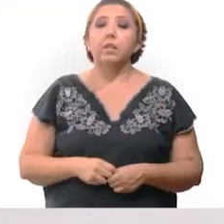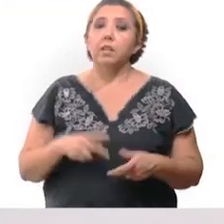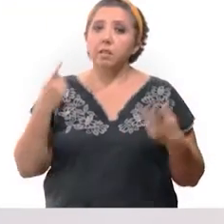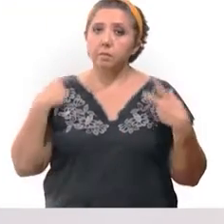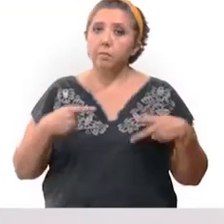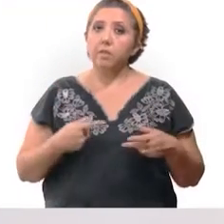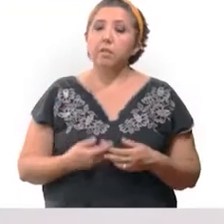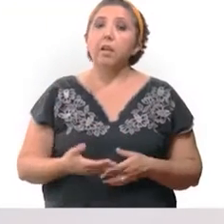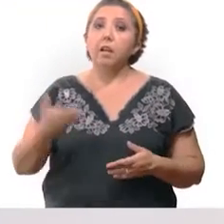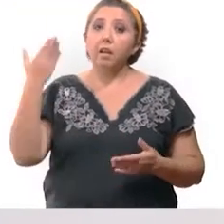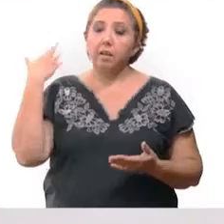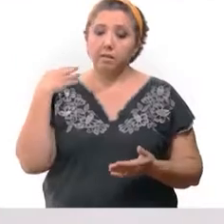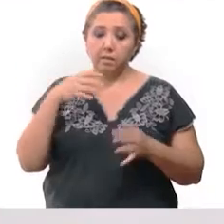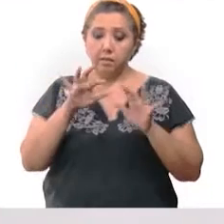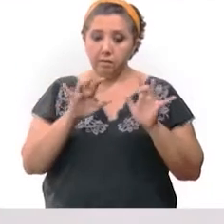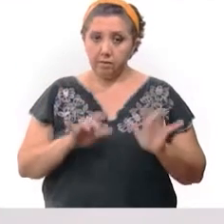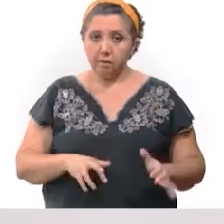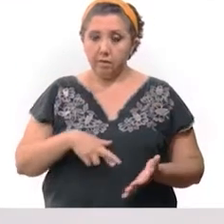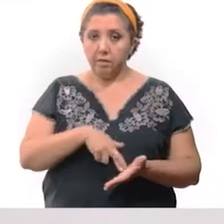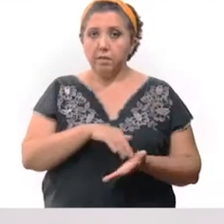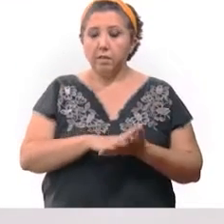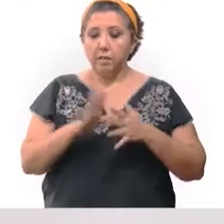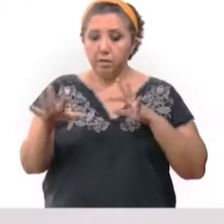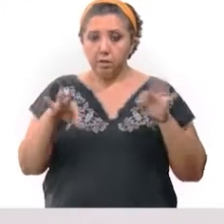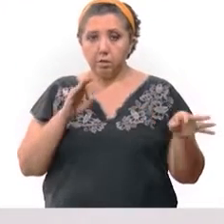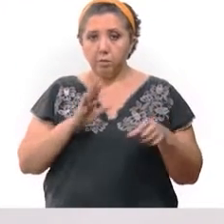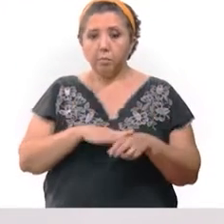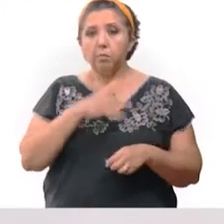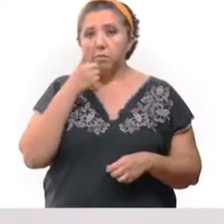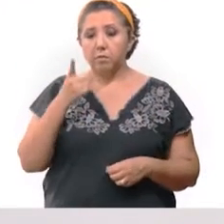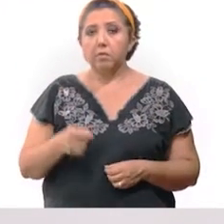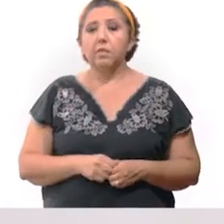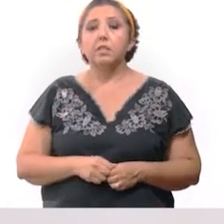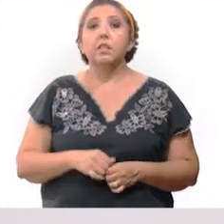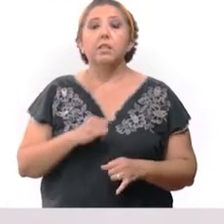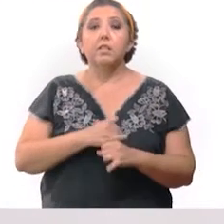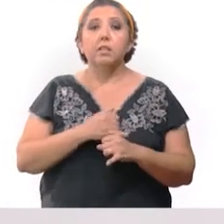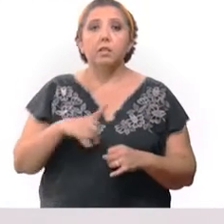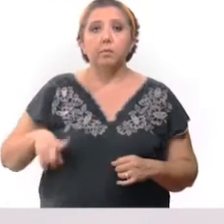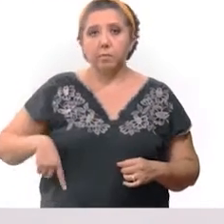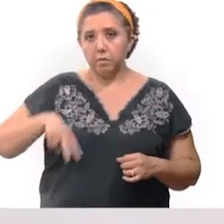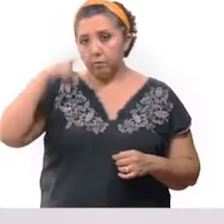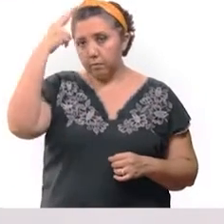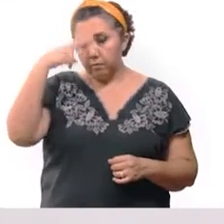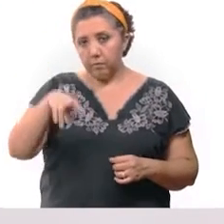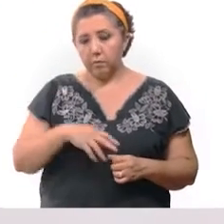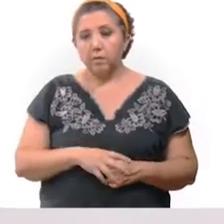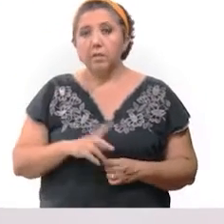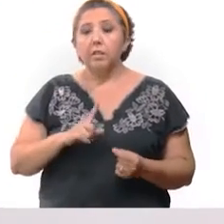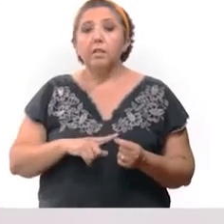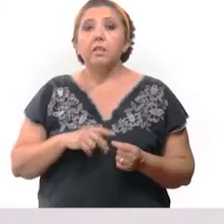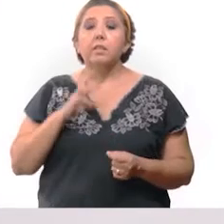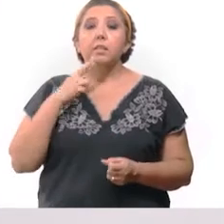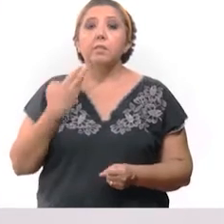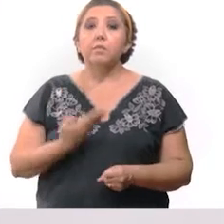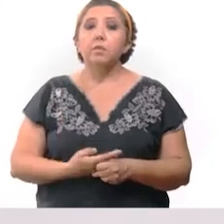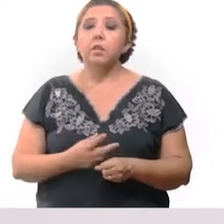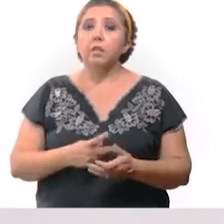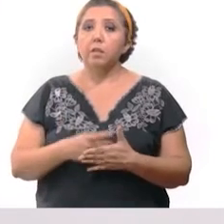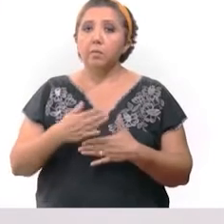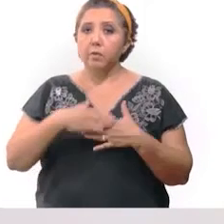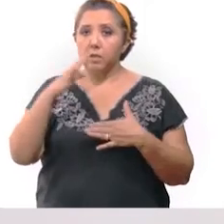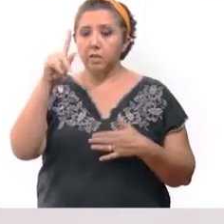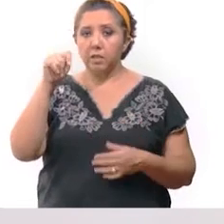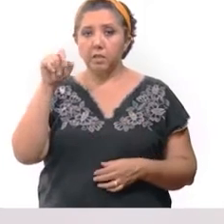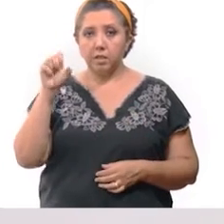mako, zogu yolatnikubau, matu chihwati o misbal, mishtupasta el pakiko lekohanilo, le buka mako ba, 87% titu lak, le maso